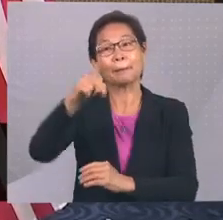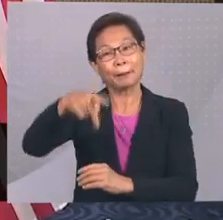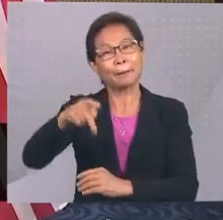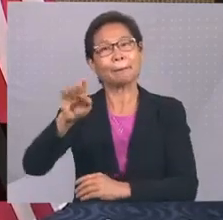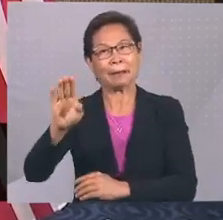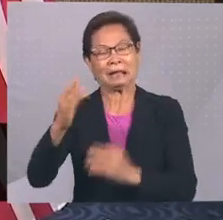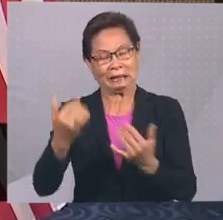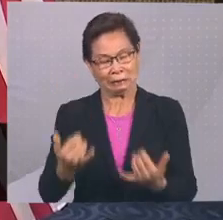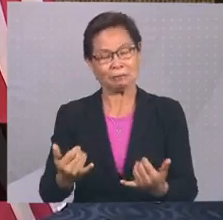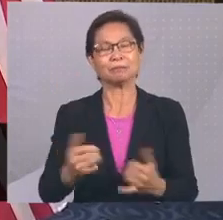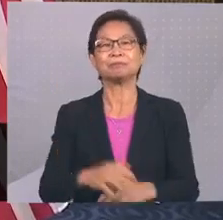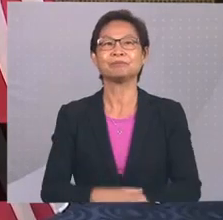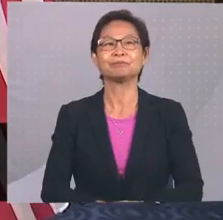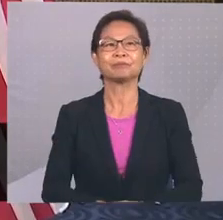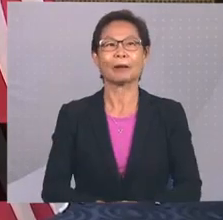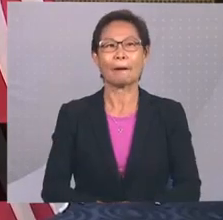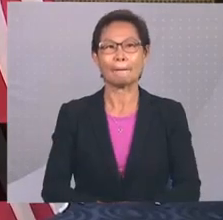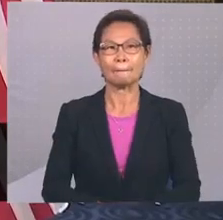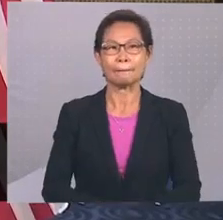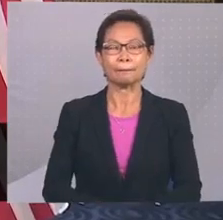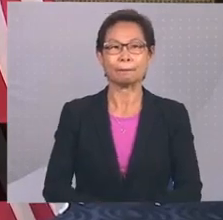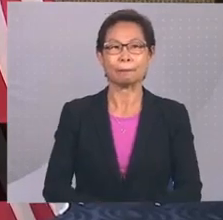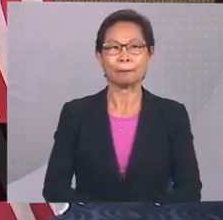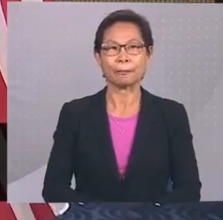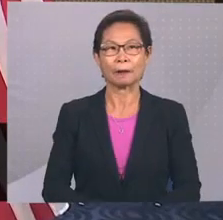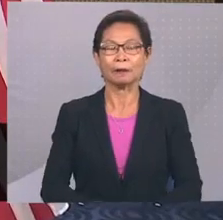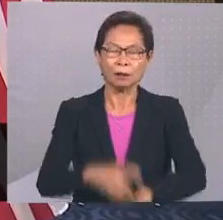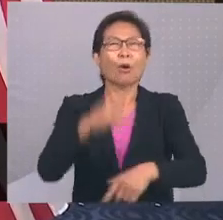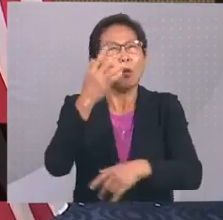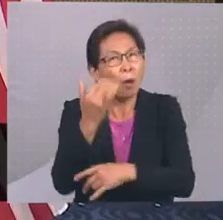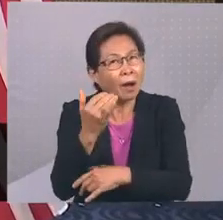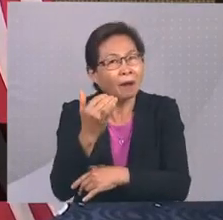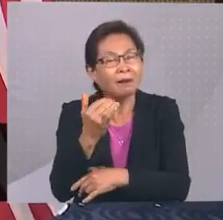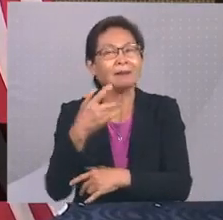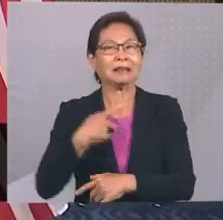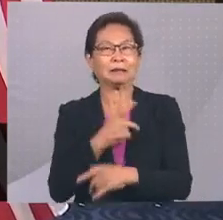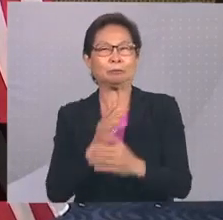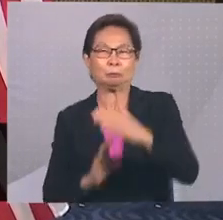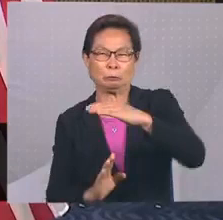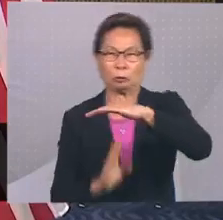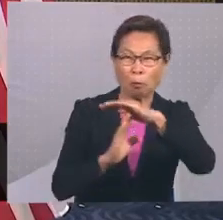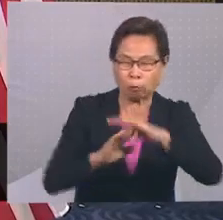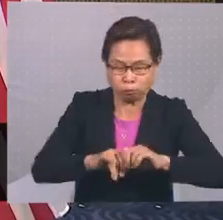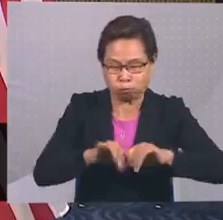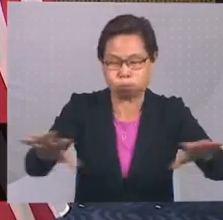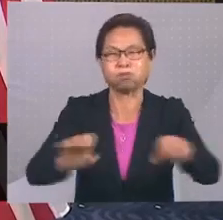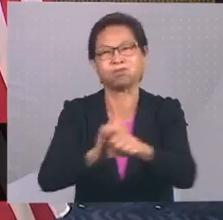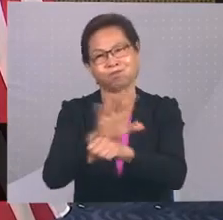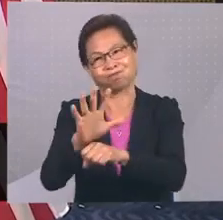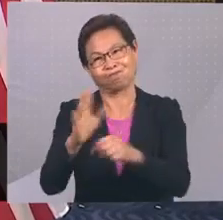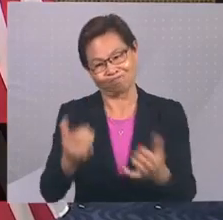Pergerakan Bersyarat atau PKPB dalam usaha kita memerangi wabak